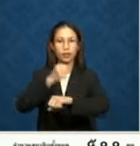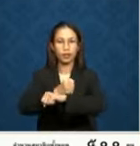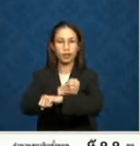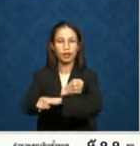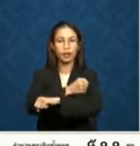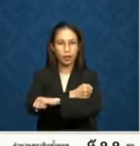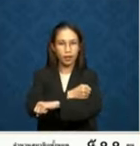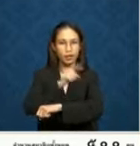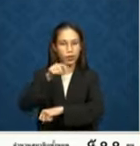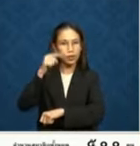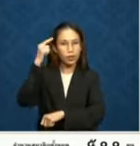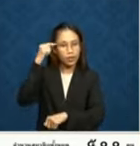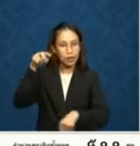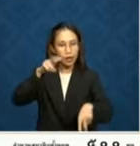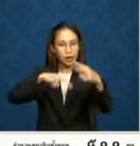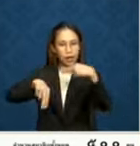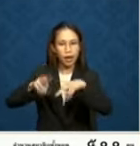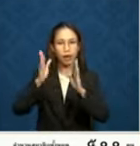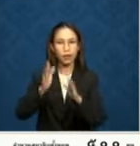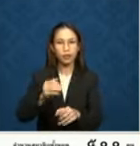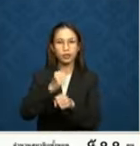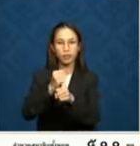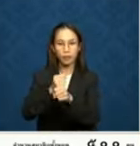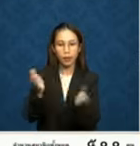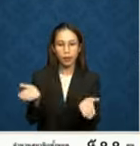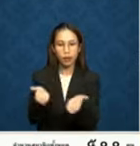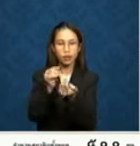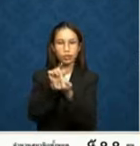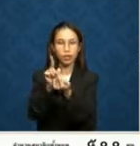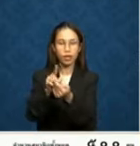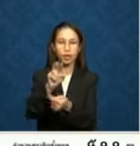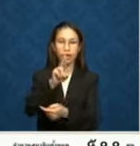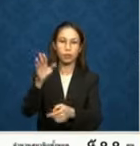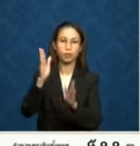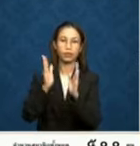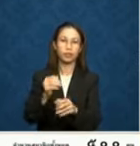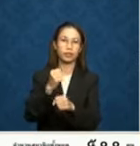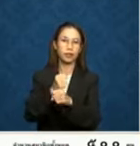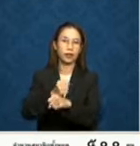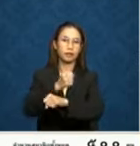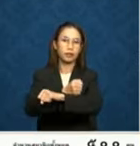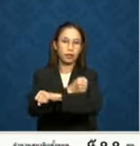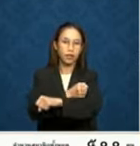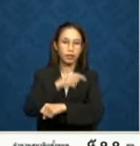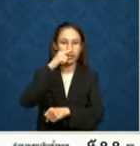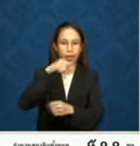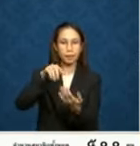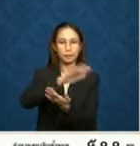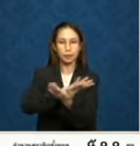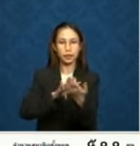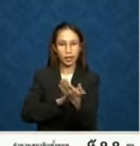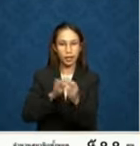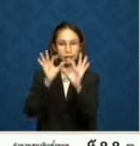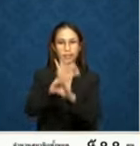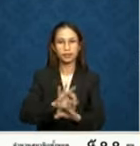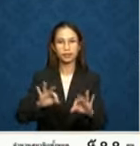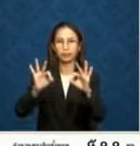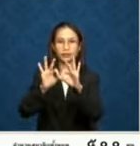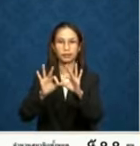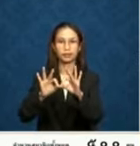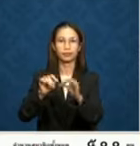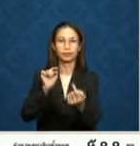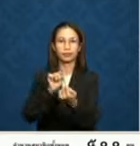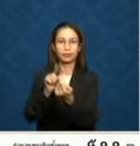ต้องหาไรงานเพื่อป้อนเลยงานเข้าสู่ระบบ ทั้งภายในประเทศและที่สำคญที่สุด